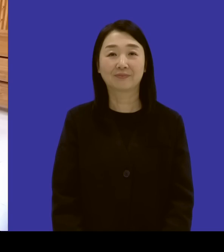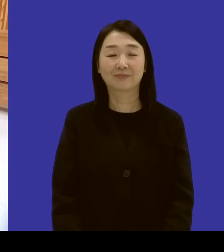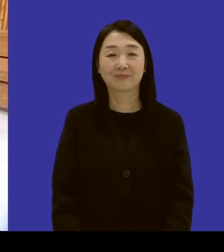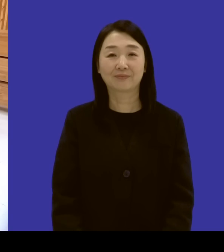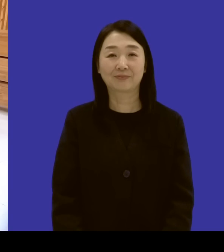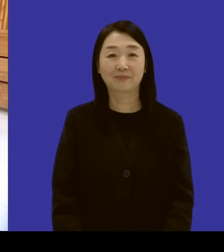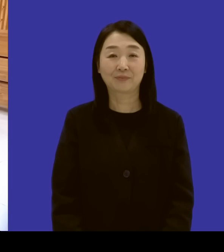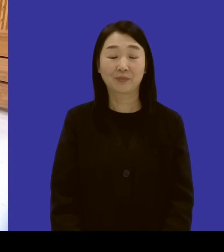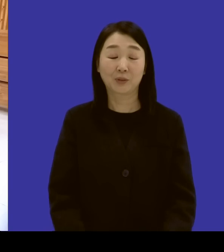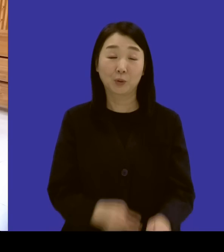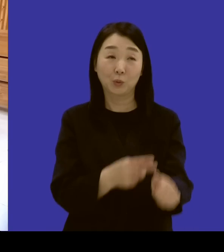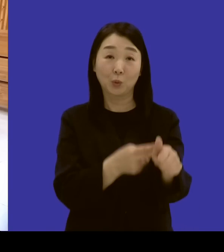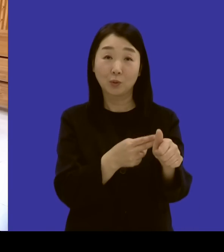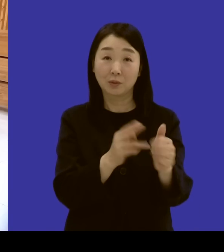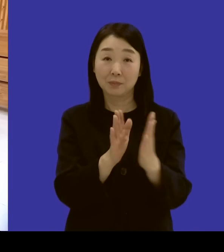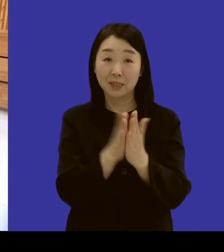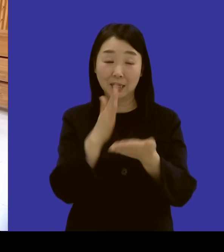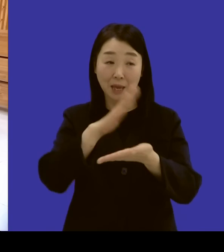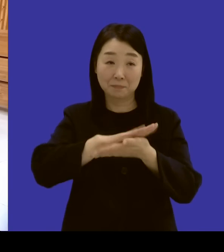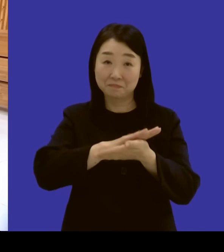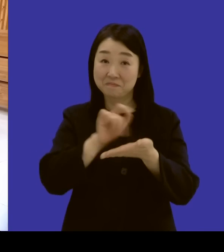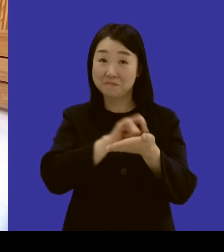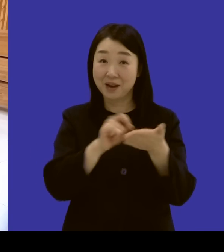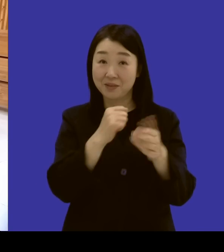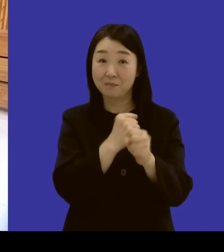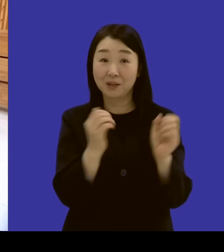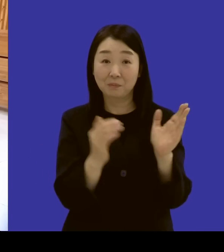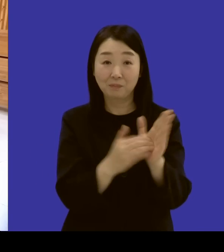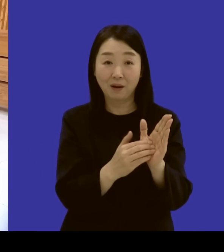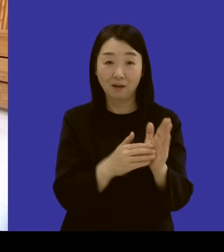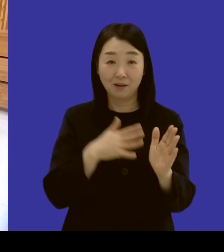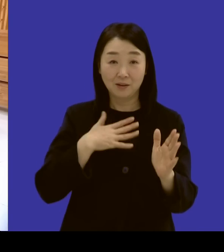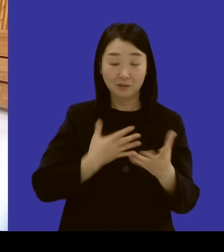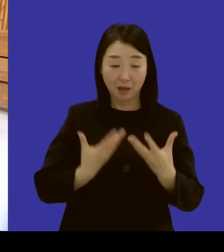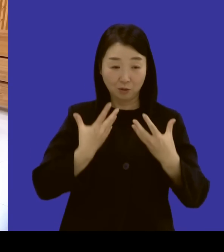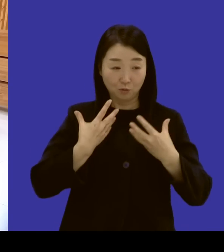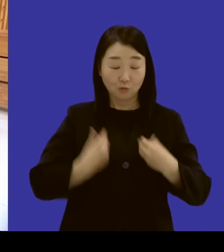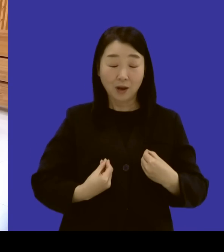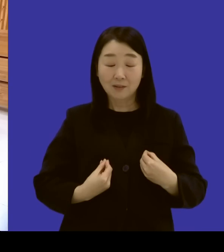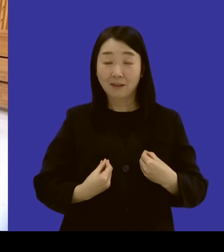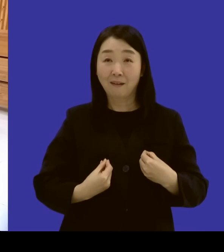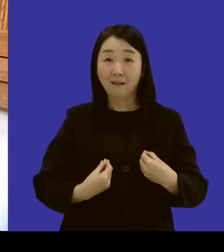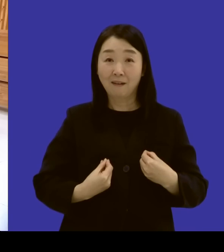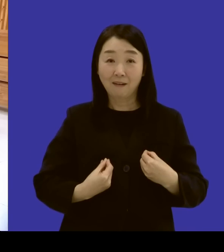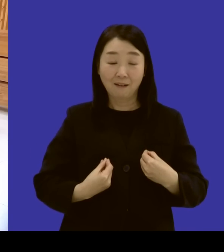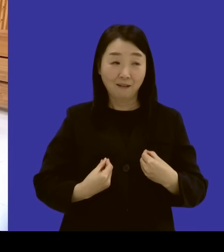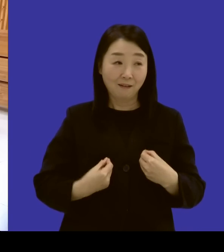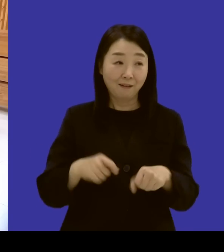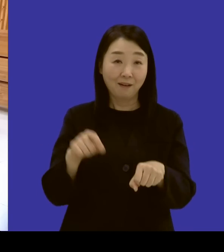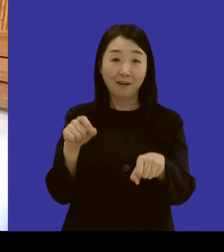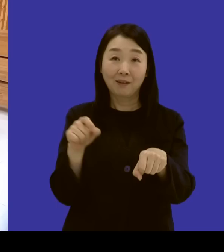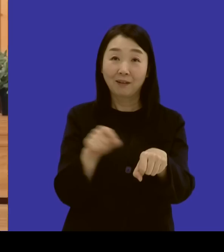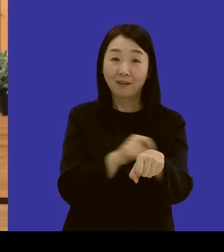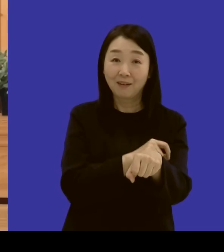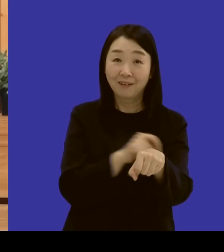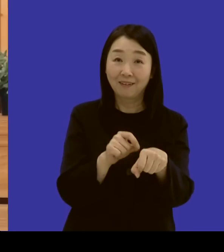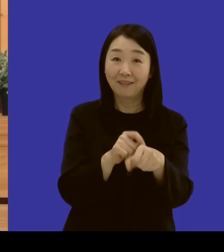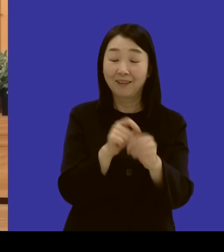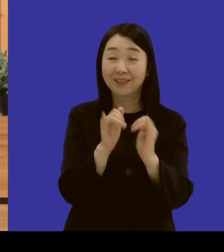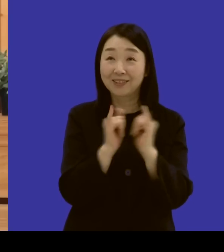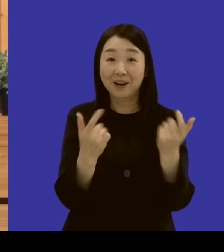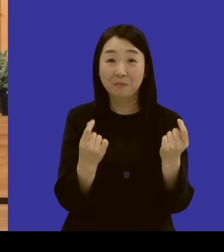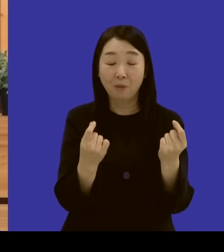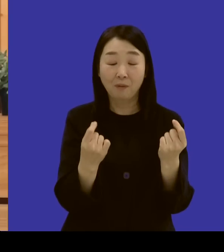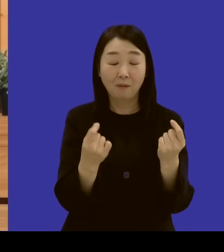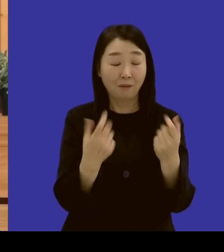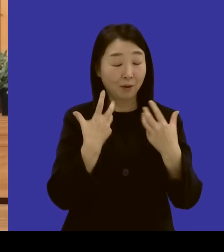아니 우리 교수님께서 책을 발간하셨는데 나는 좌절의 스페셜리스트입니다. 전혀 네. 느낌은 좌절하고는 거리가 멀으실